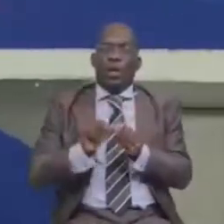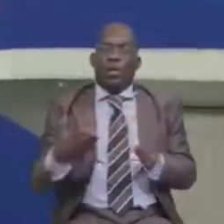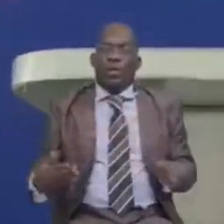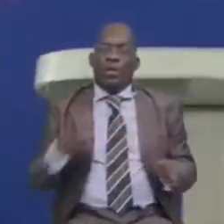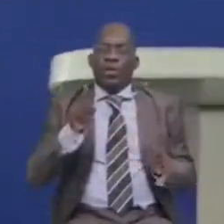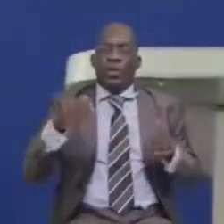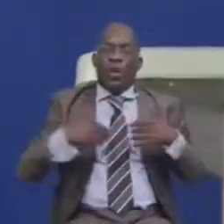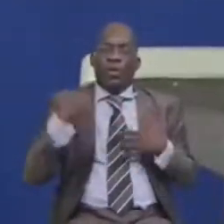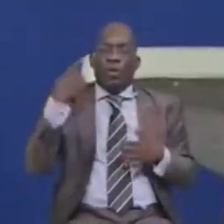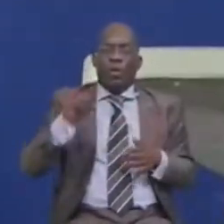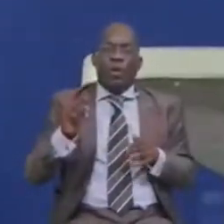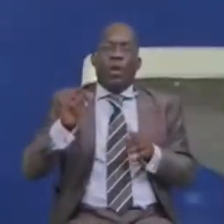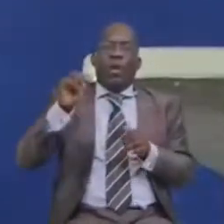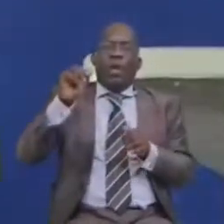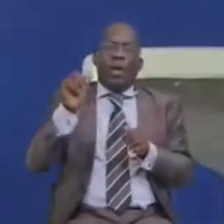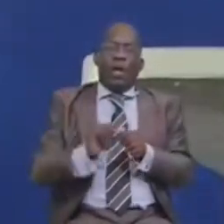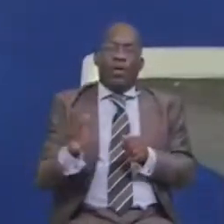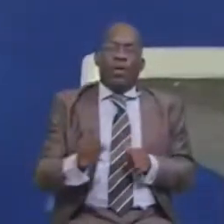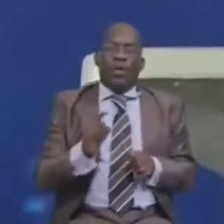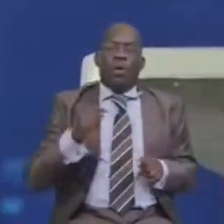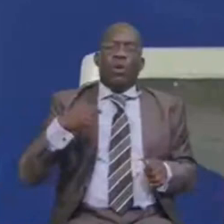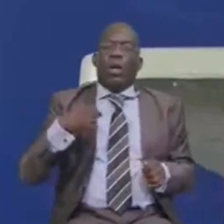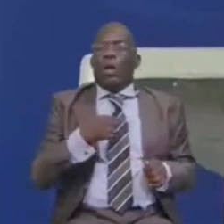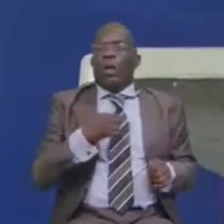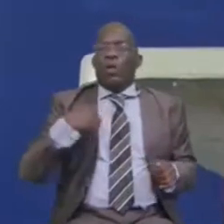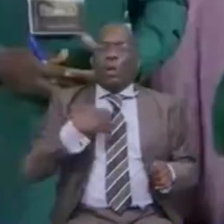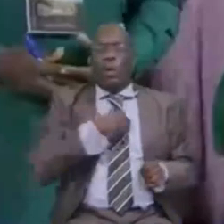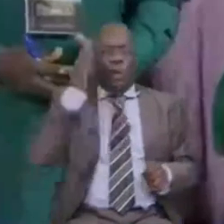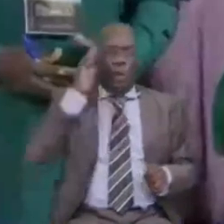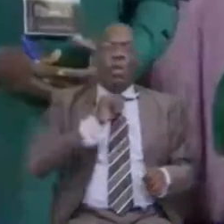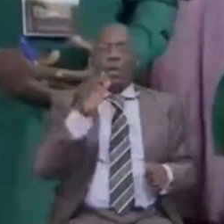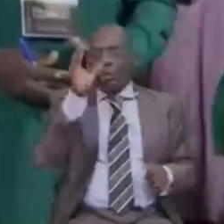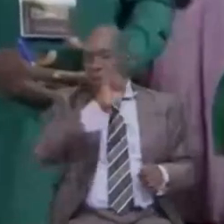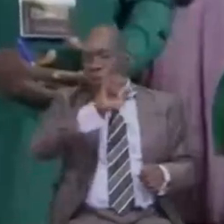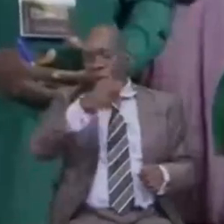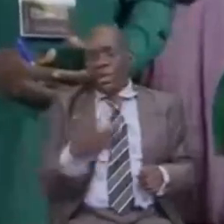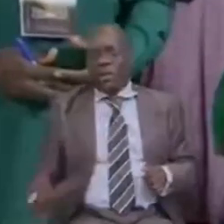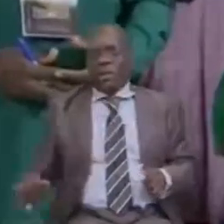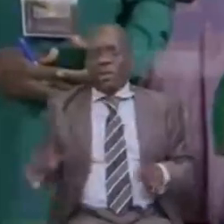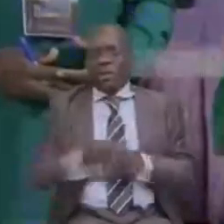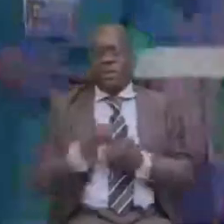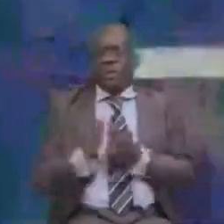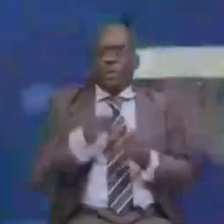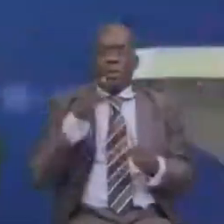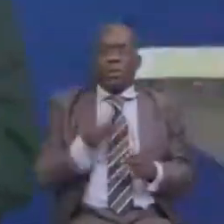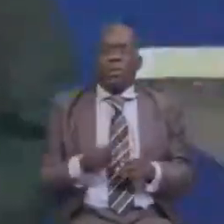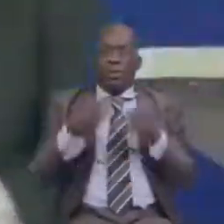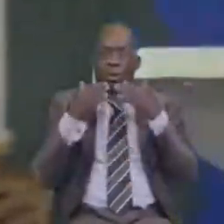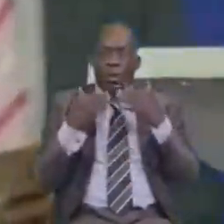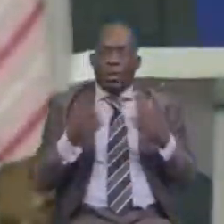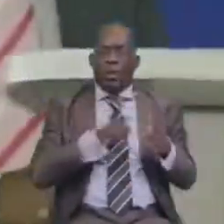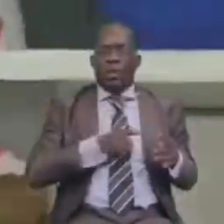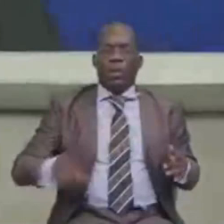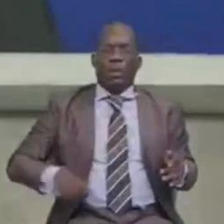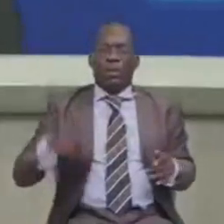ne raterons rien au nom de Jésus. Merci Seigneur pour l'exaucement. Au nom